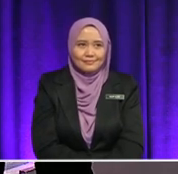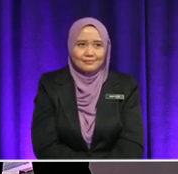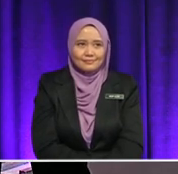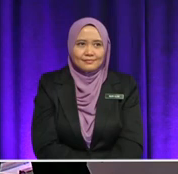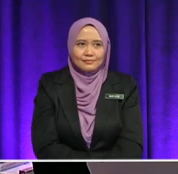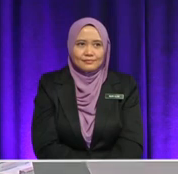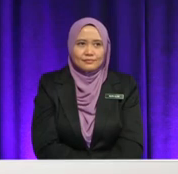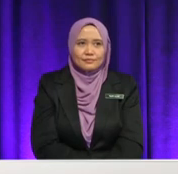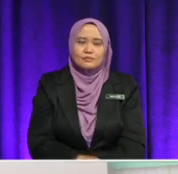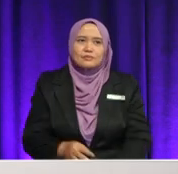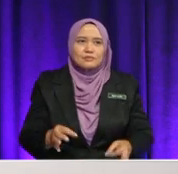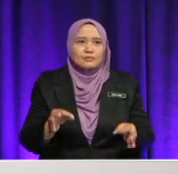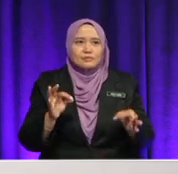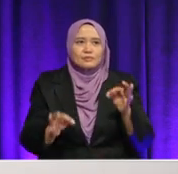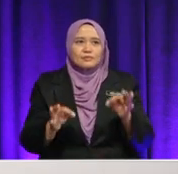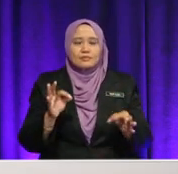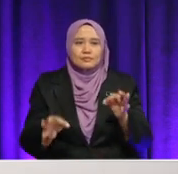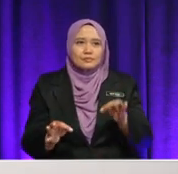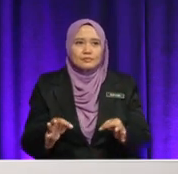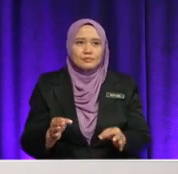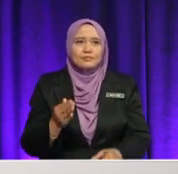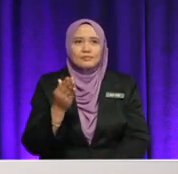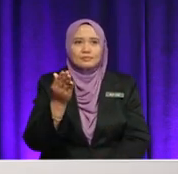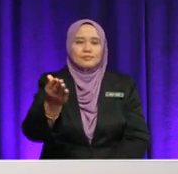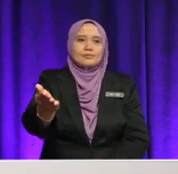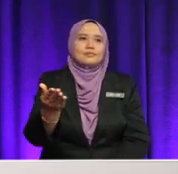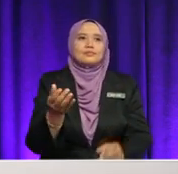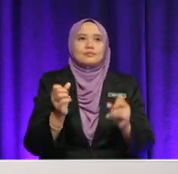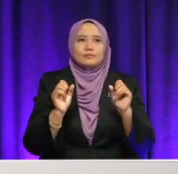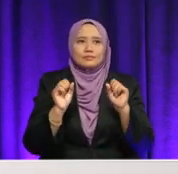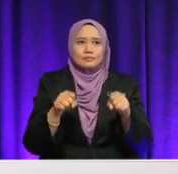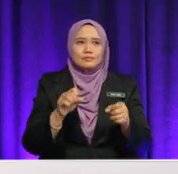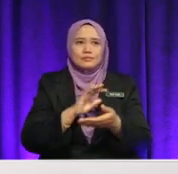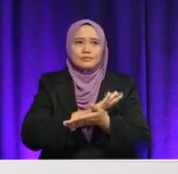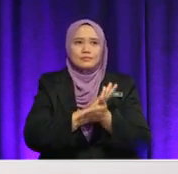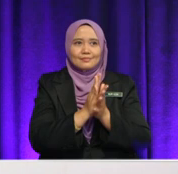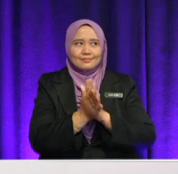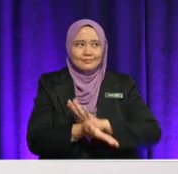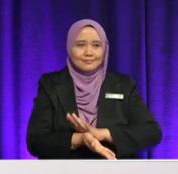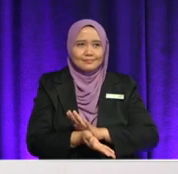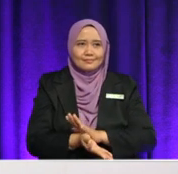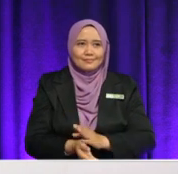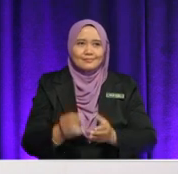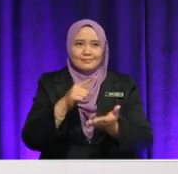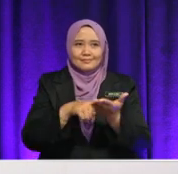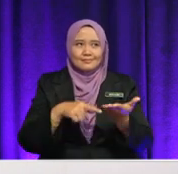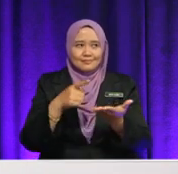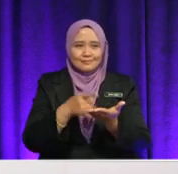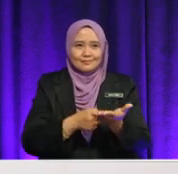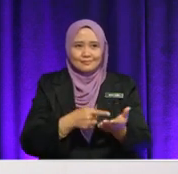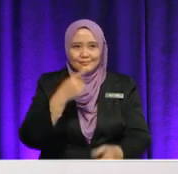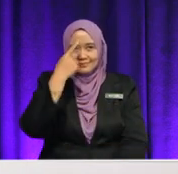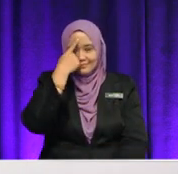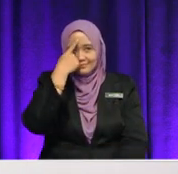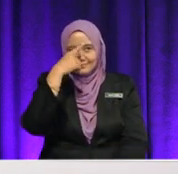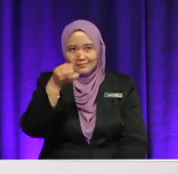Andaikan Anda bakal menjadi pengundi Oke so bayangkan anda sebagai bakat Mundi bagi peliharanya umum